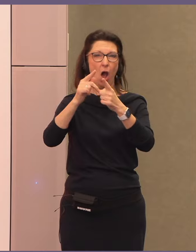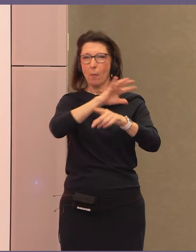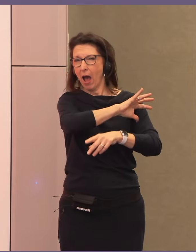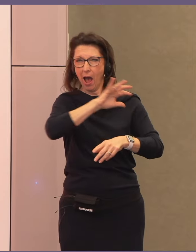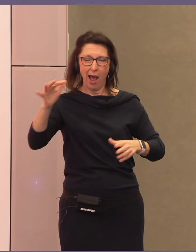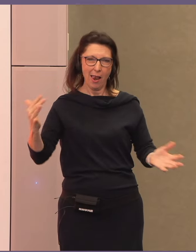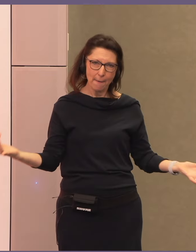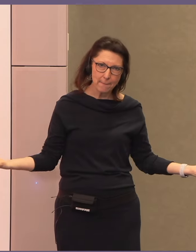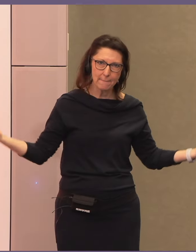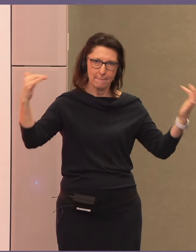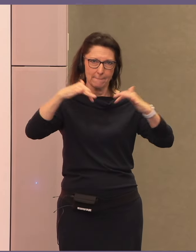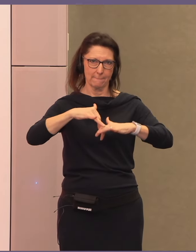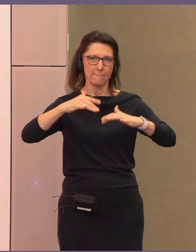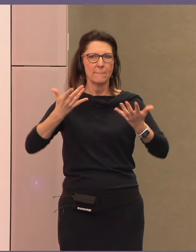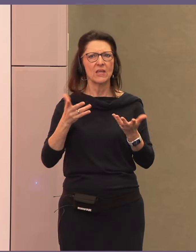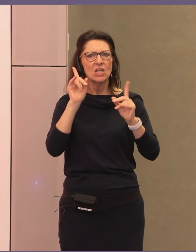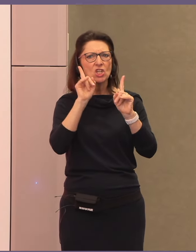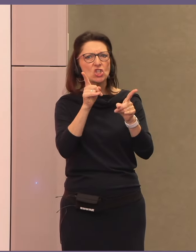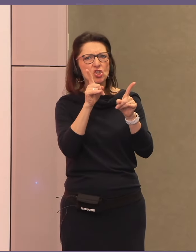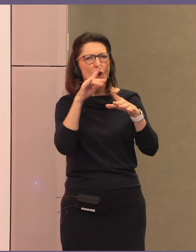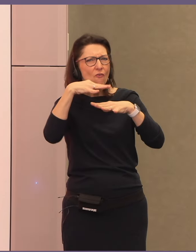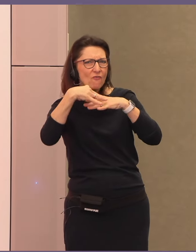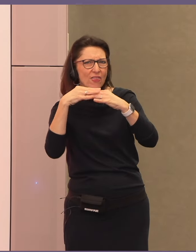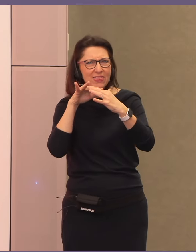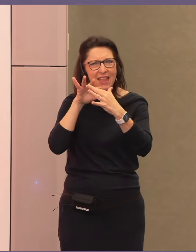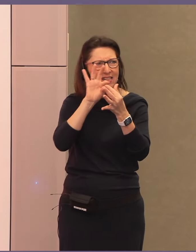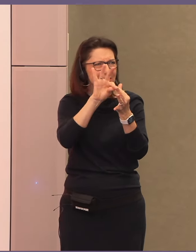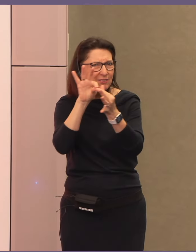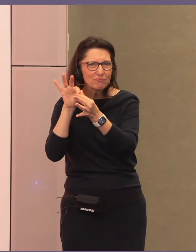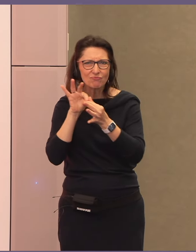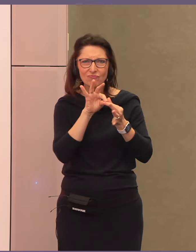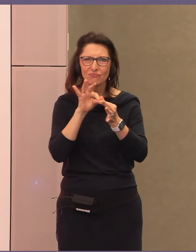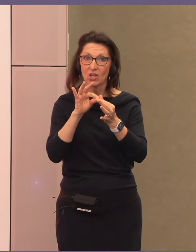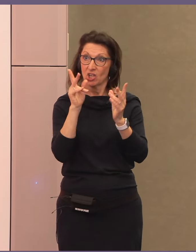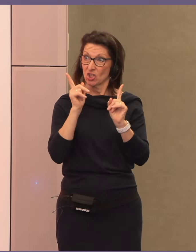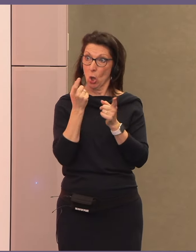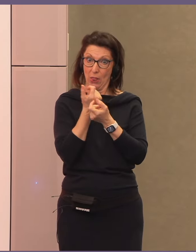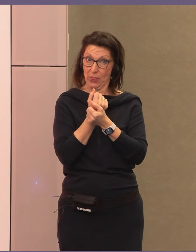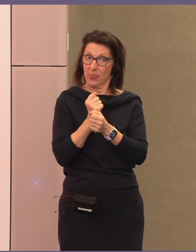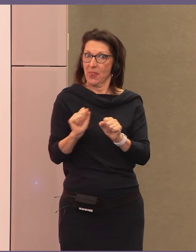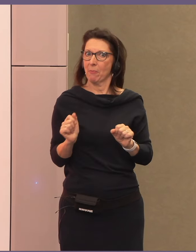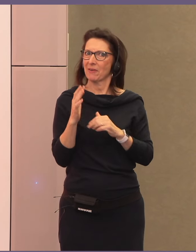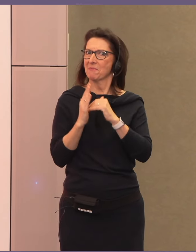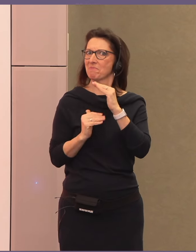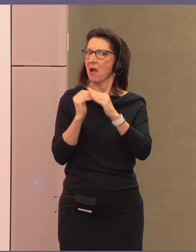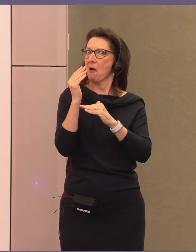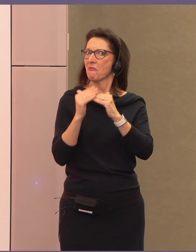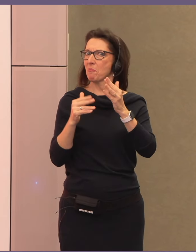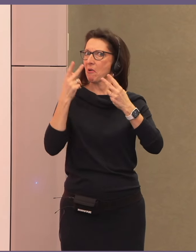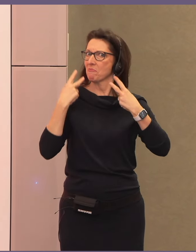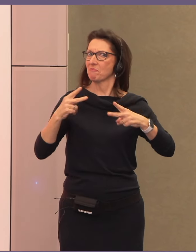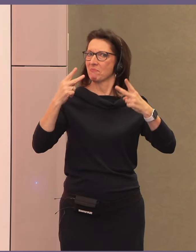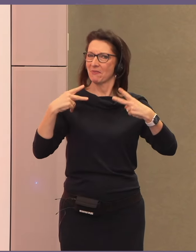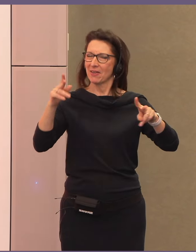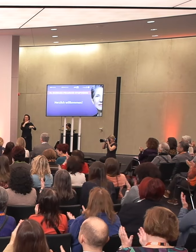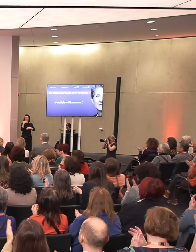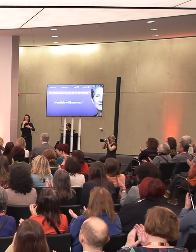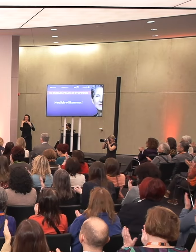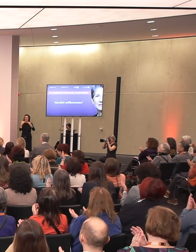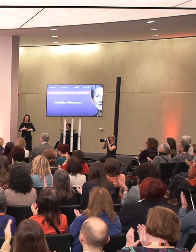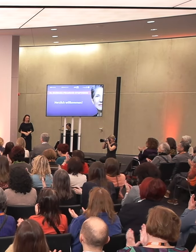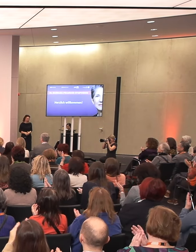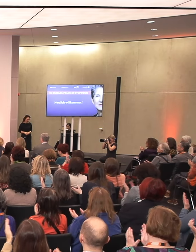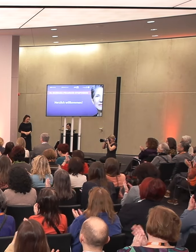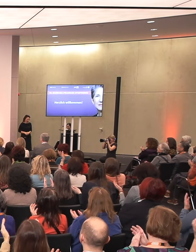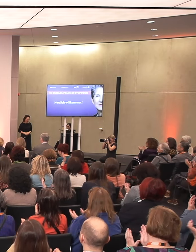und vor allem dieses Vernetzen, dieses demokratische Einander bestärken auch noch intensivieren können. Vielen Dank. Danke dir,